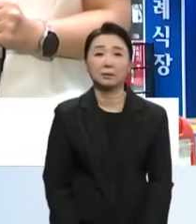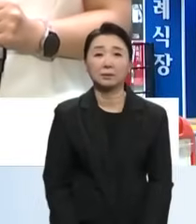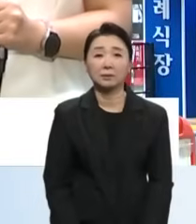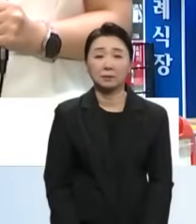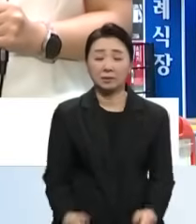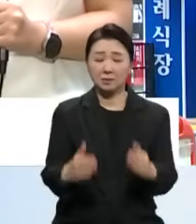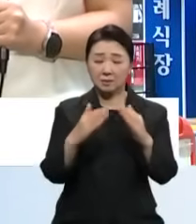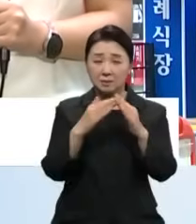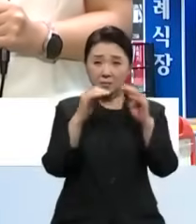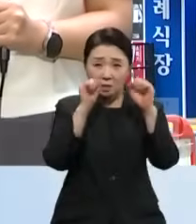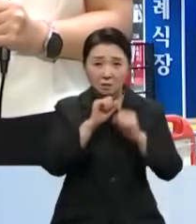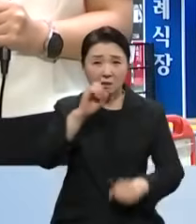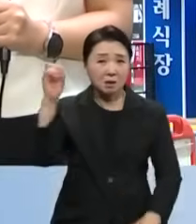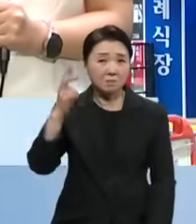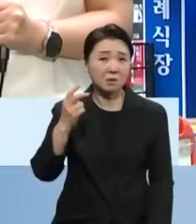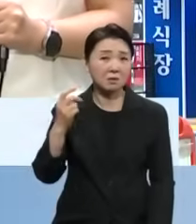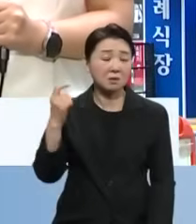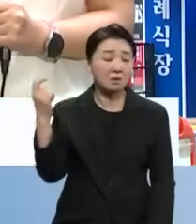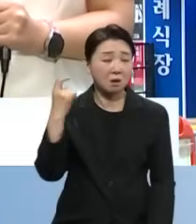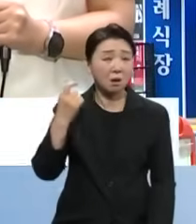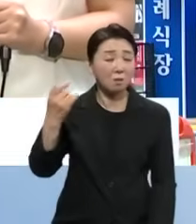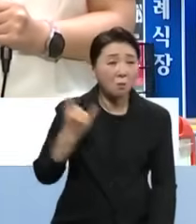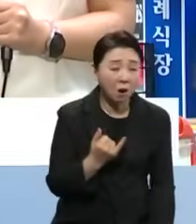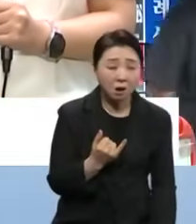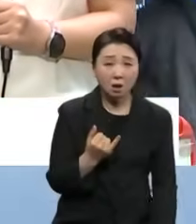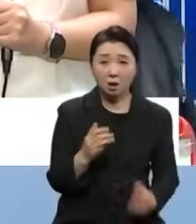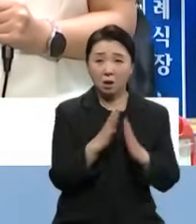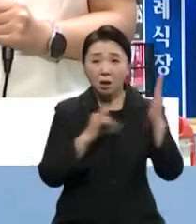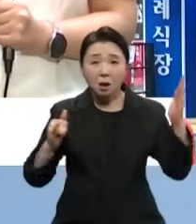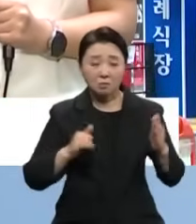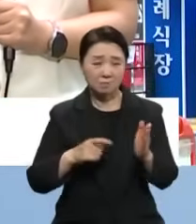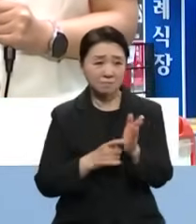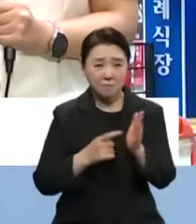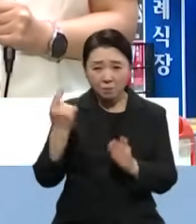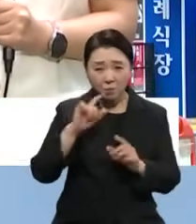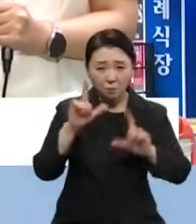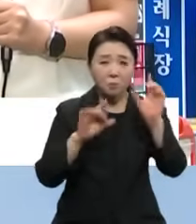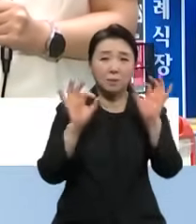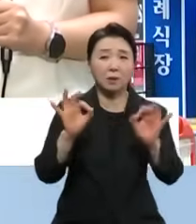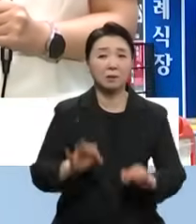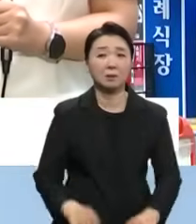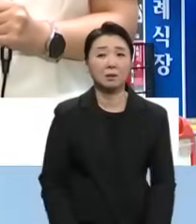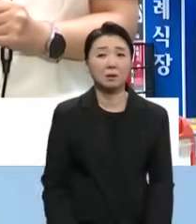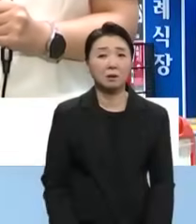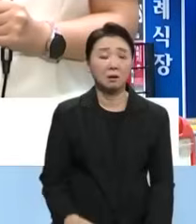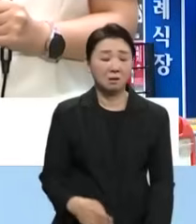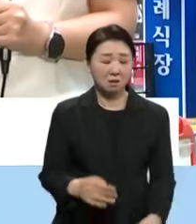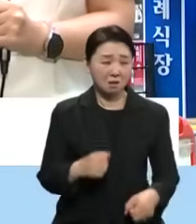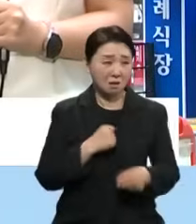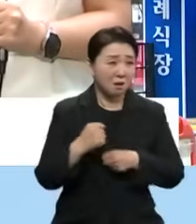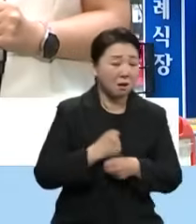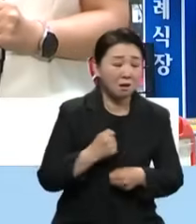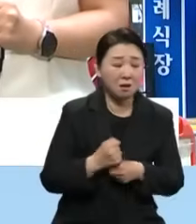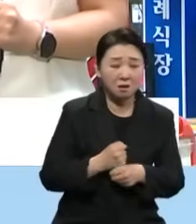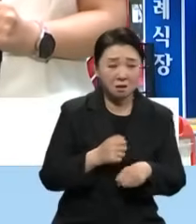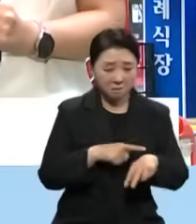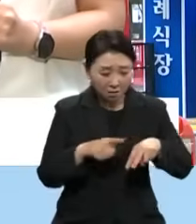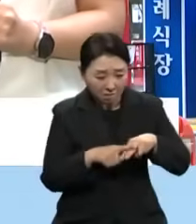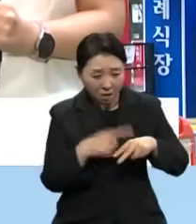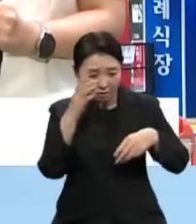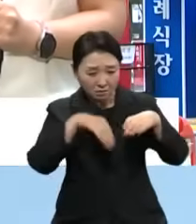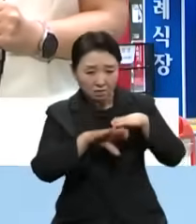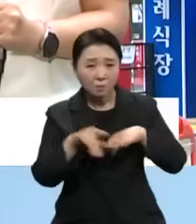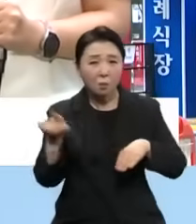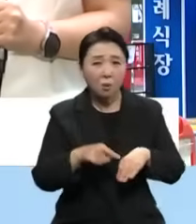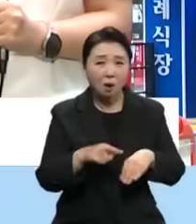집에 있다가 갑자기 연락을 받고 나온 듯 유족들 대부분 급히 온 모습이었습니다. 너무 경황이 없다 보니 반바지에 슬리퍼를